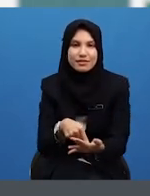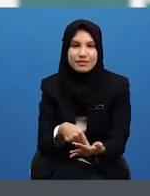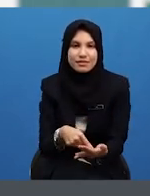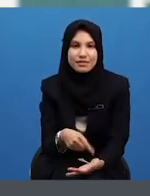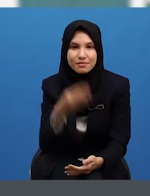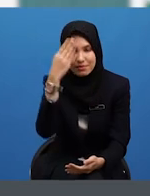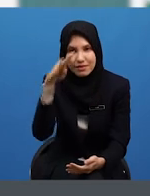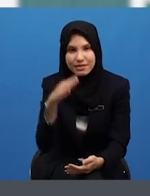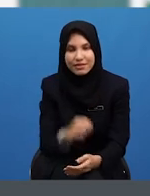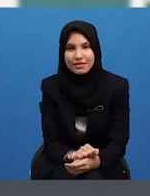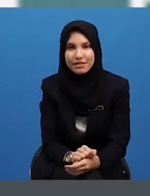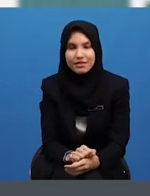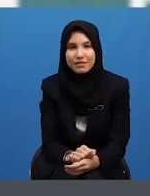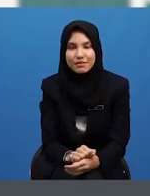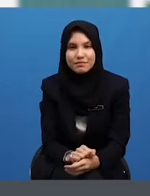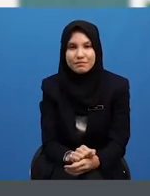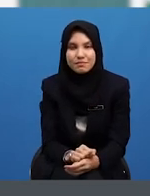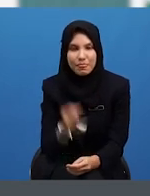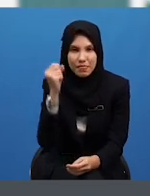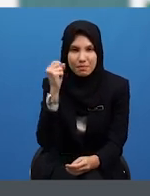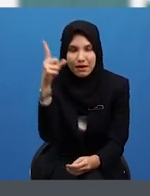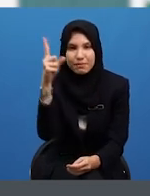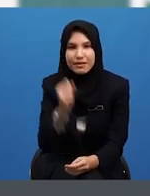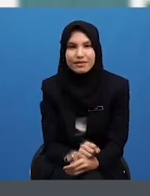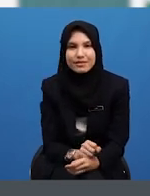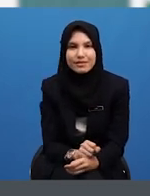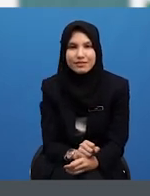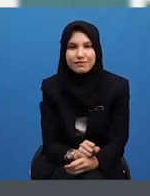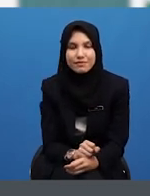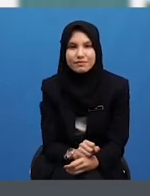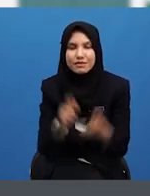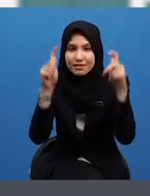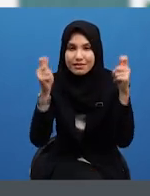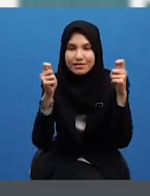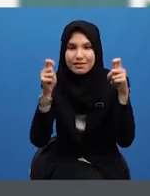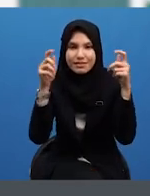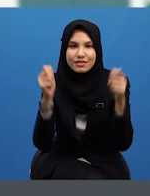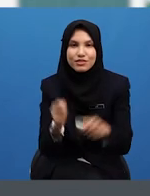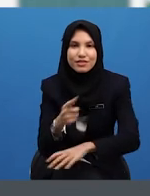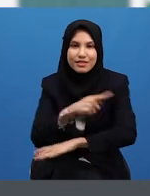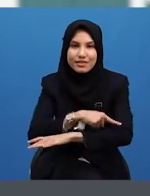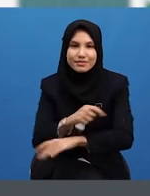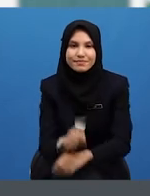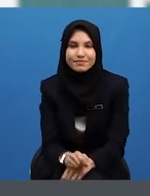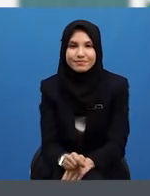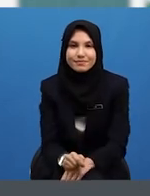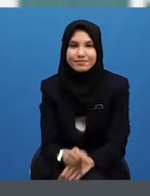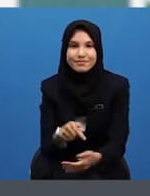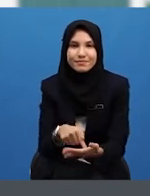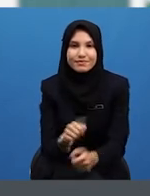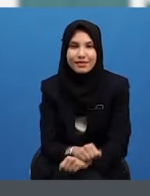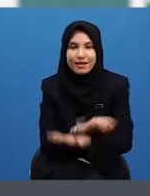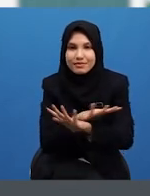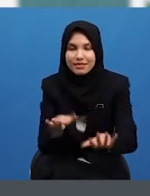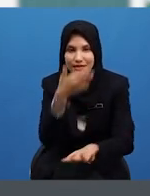bagi mengukuhkan lagi ke fahaman kamu sehingga kita berjumpa lagi murid-murid jangan